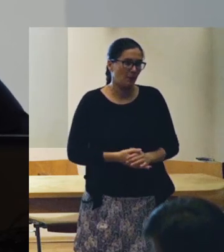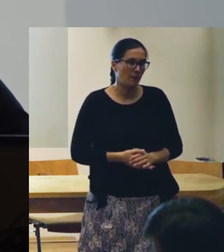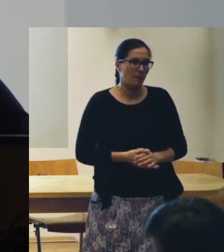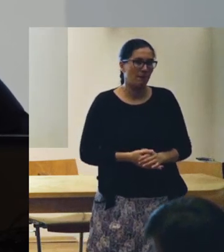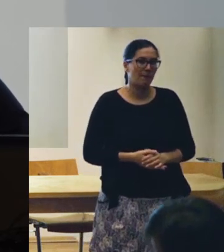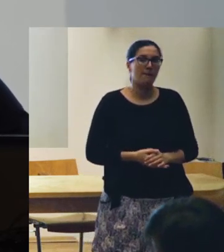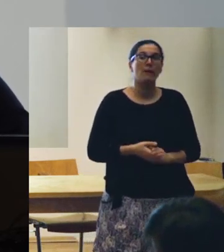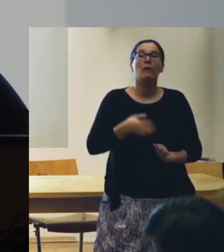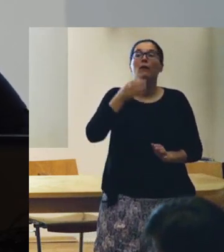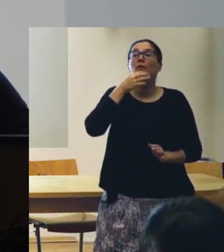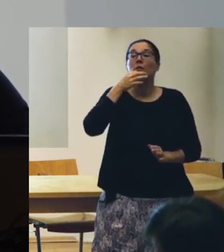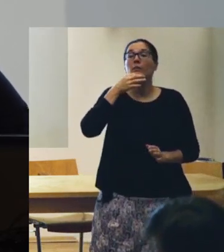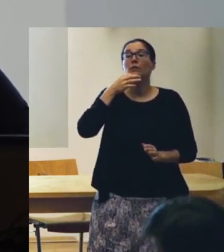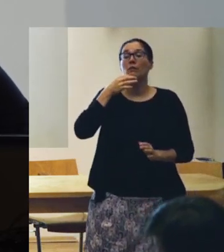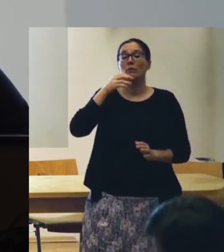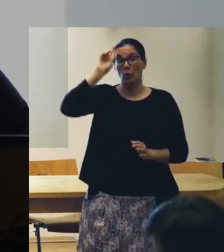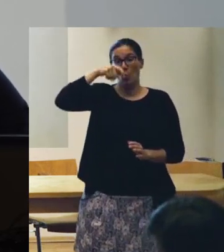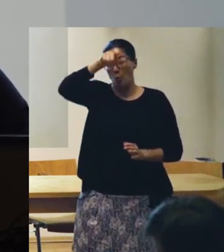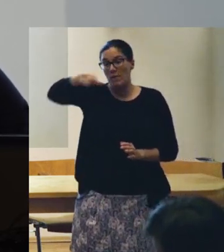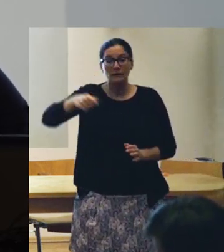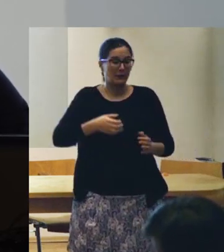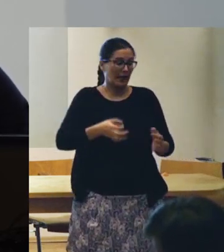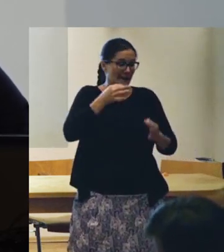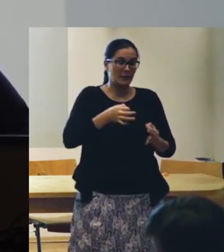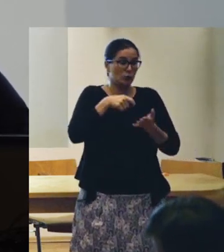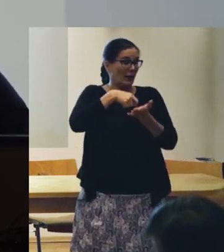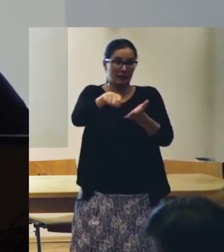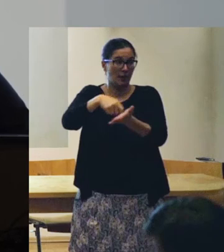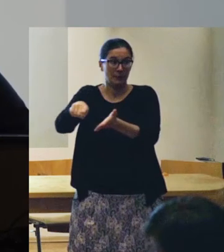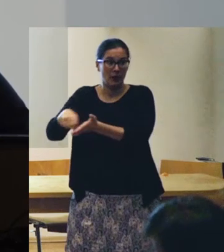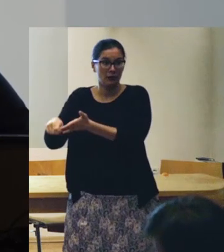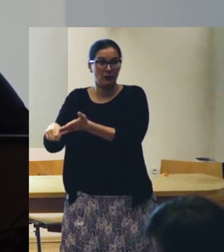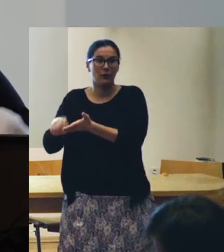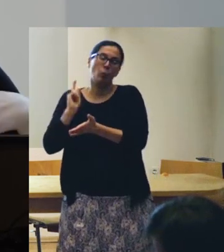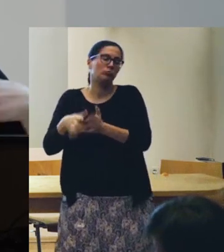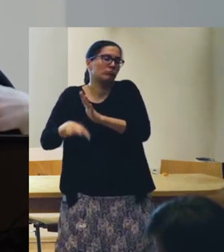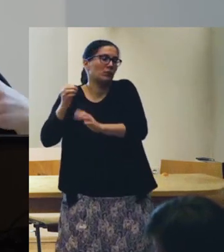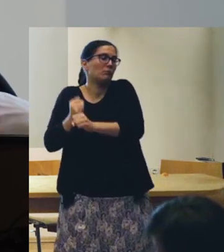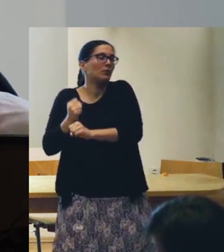jejich činnost není institucemi řádně nějak jako ohodnocená, tak vlastně